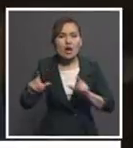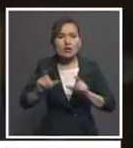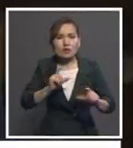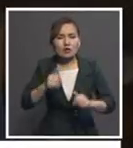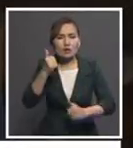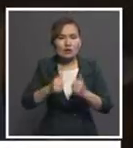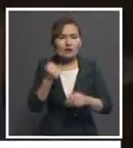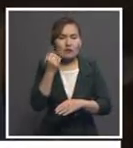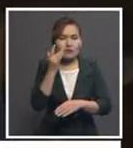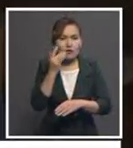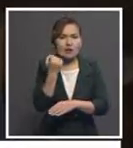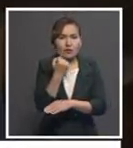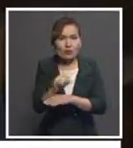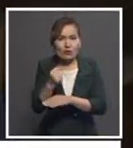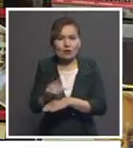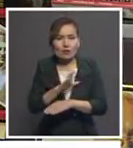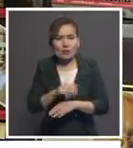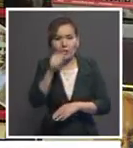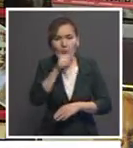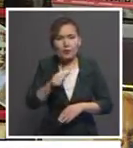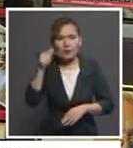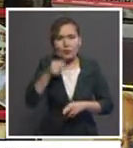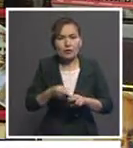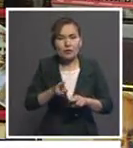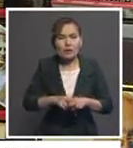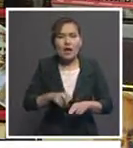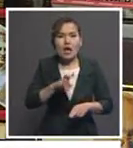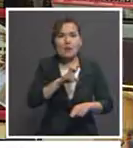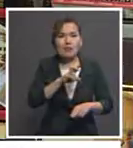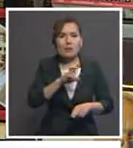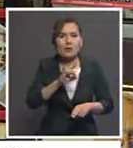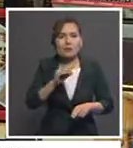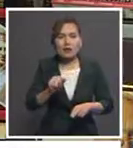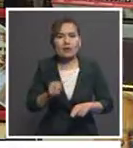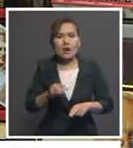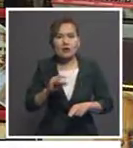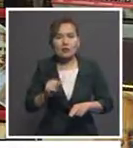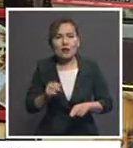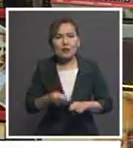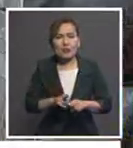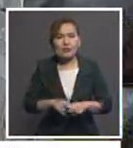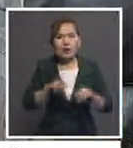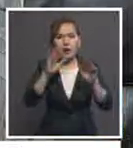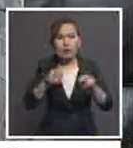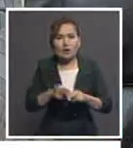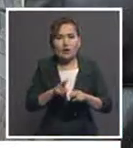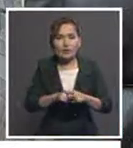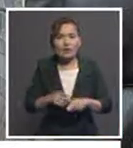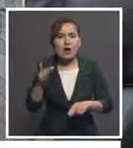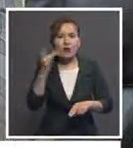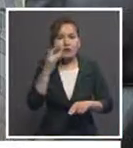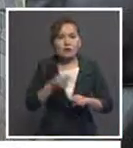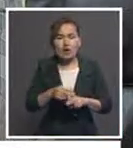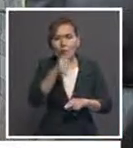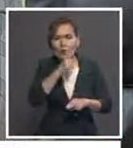толық сенімді. Естеріңізге сала кетейін, былтыр Евгений Салженкин Бибісара Асаубаеваны электронды құралдар мен